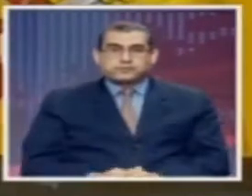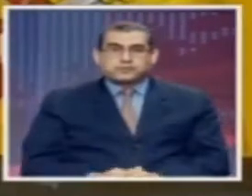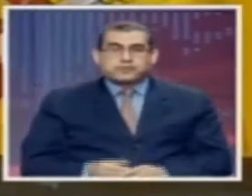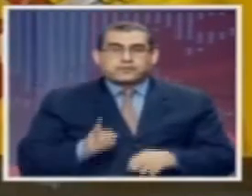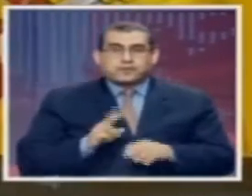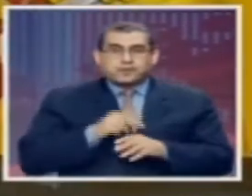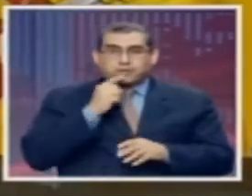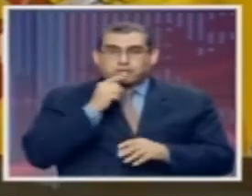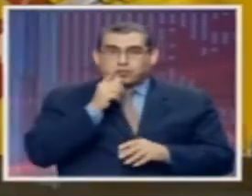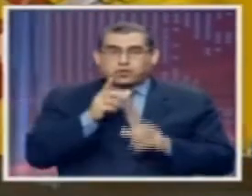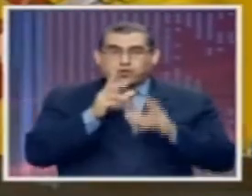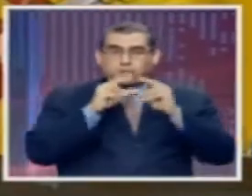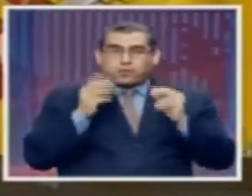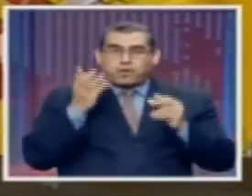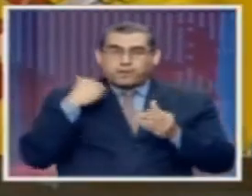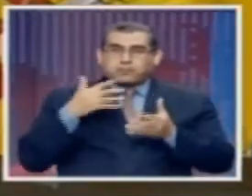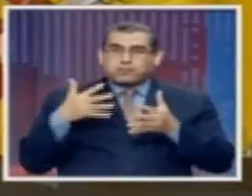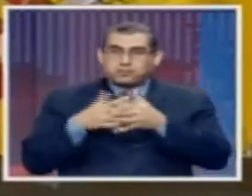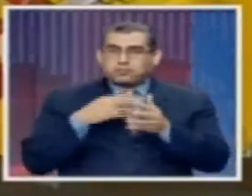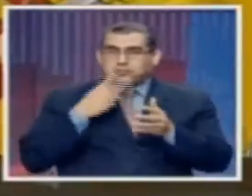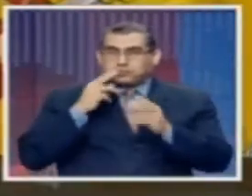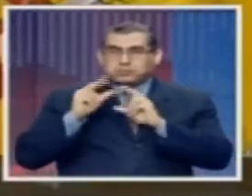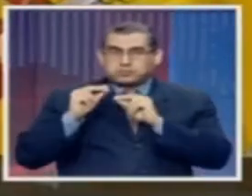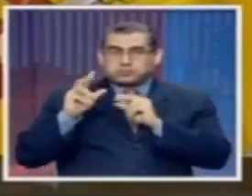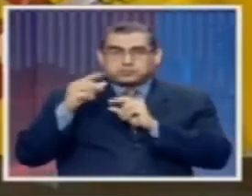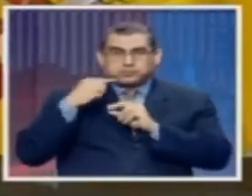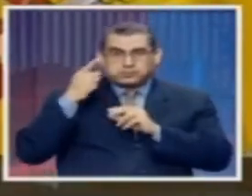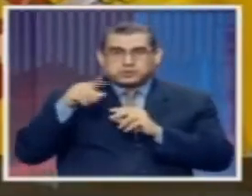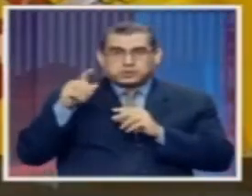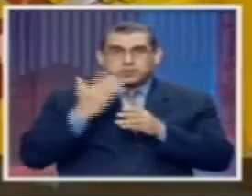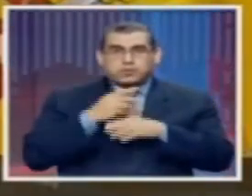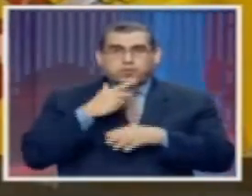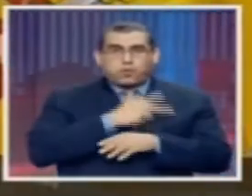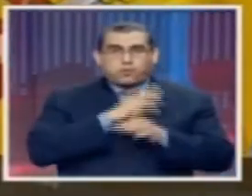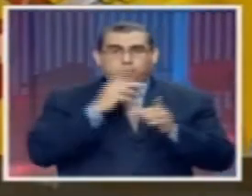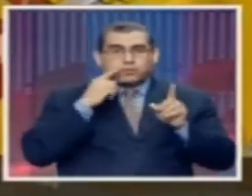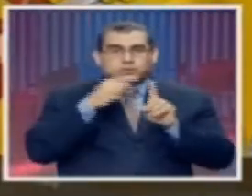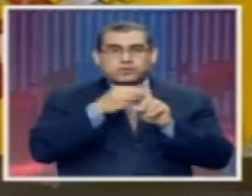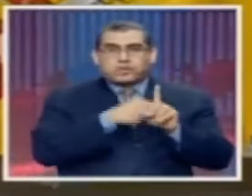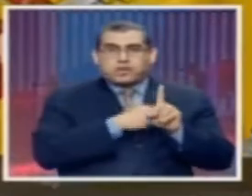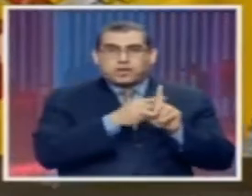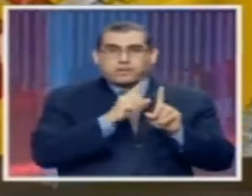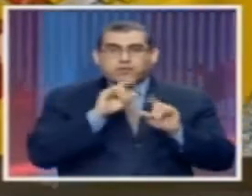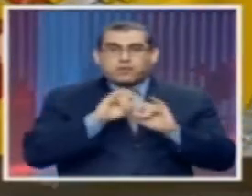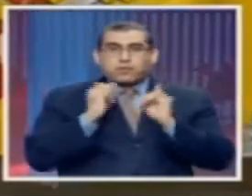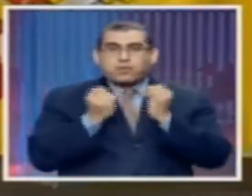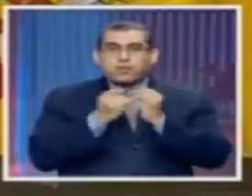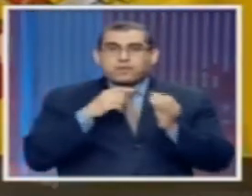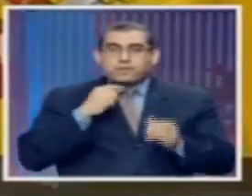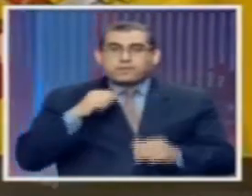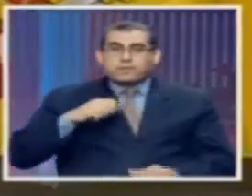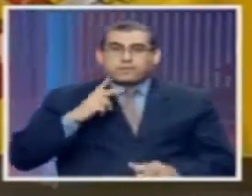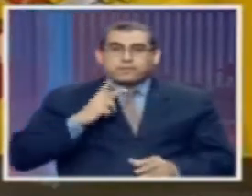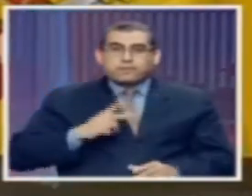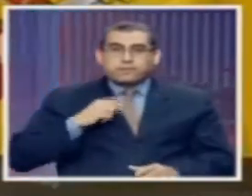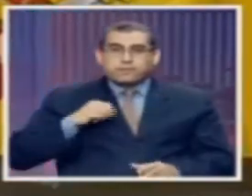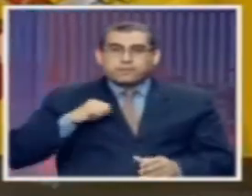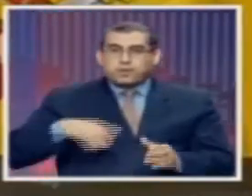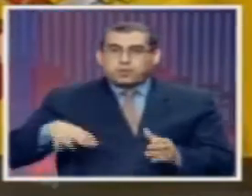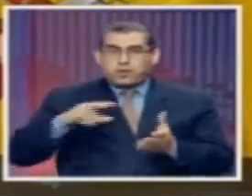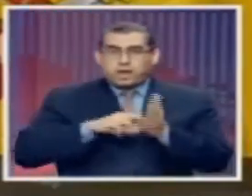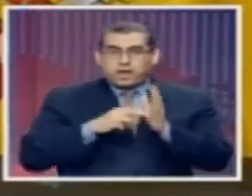وتشاركت معهم أيضا معهم ومع مسؤولين من المجتمع المدني الذين التقيت بهم. رغبتي